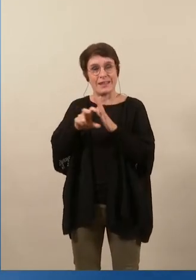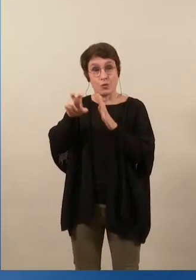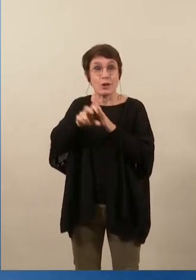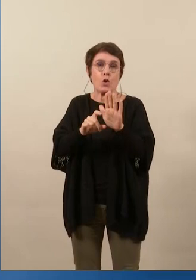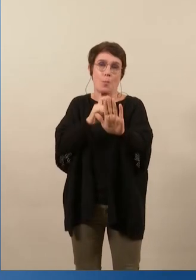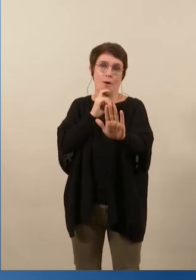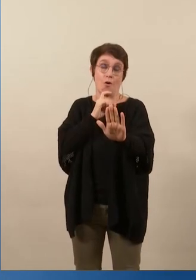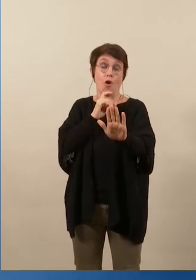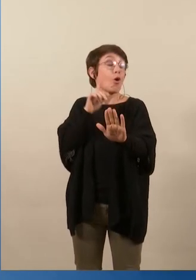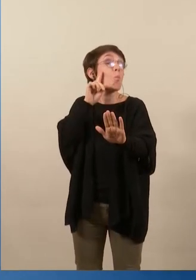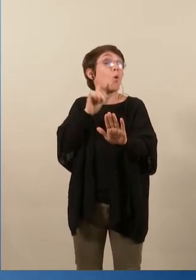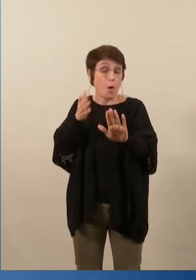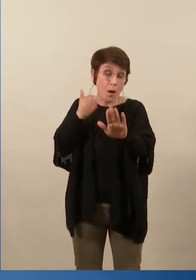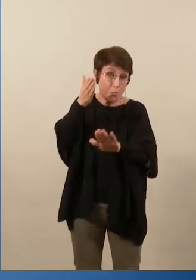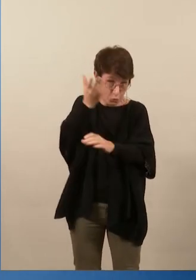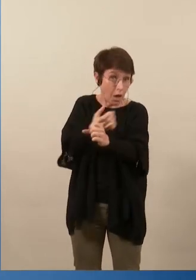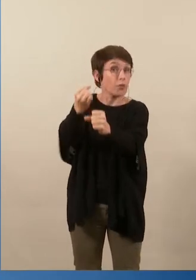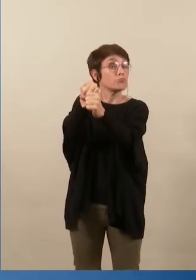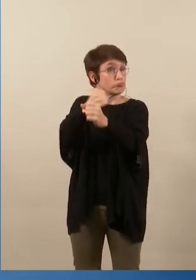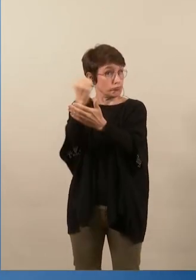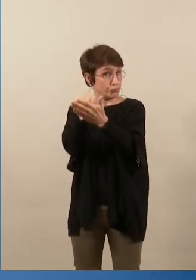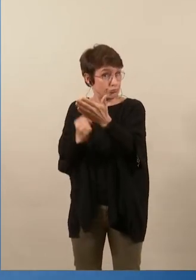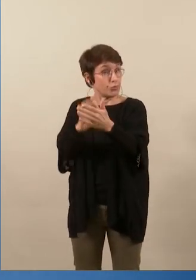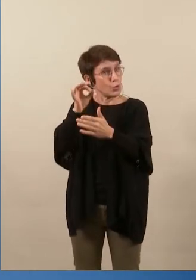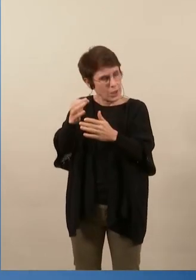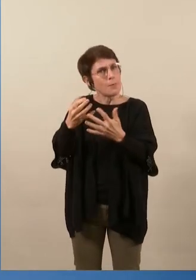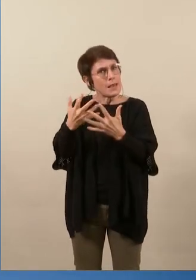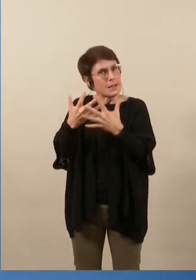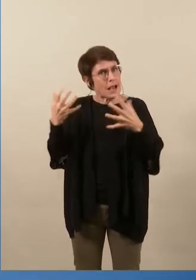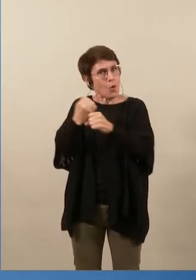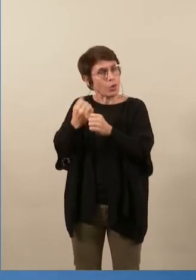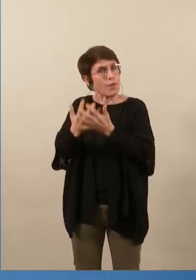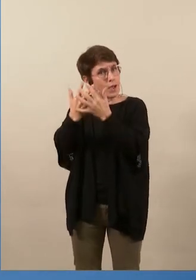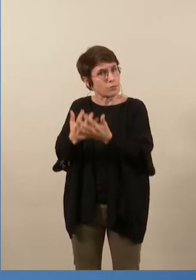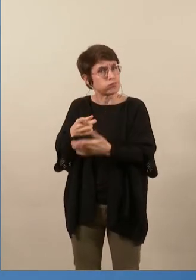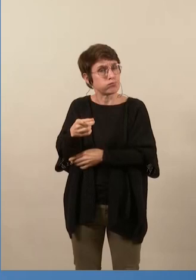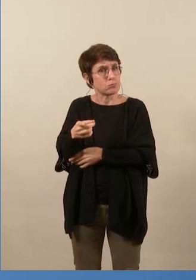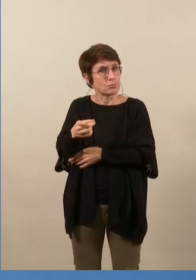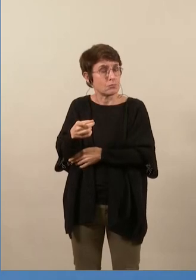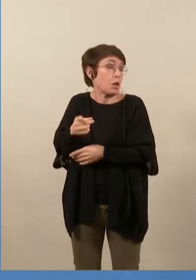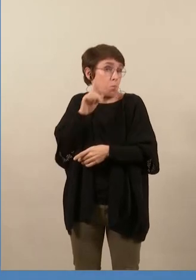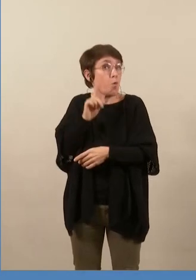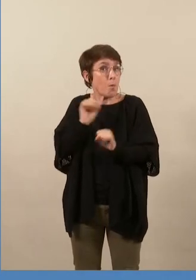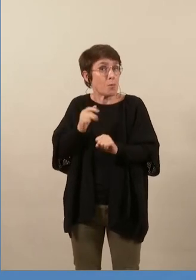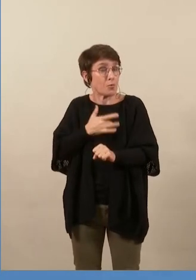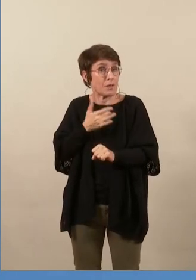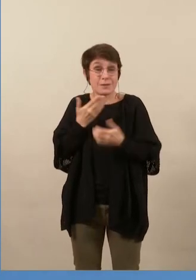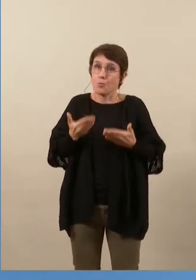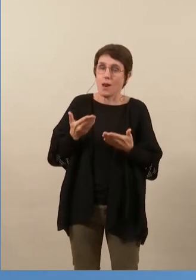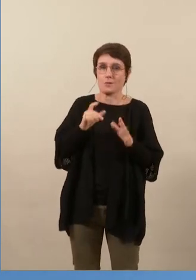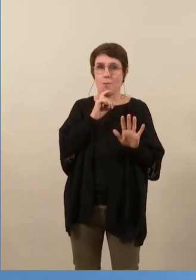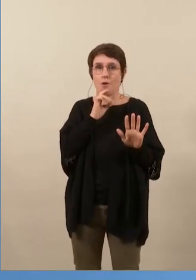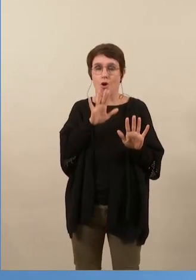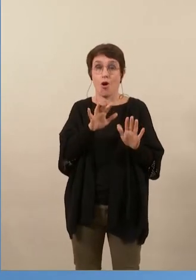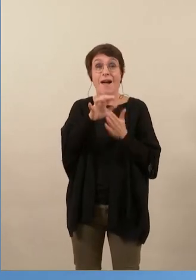effectivement à pourquoi pas essayer d'en faire un c'est c'est un exercice qui est lourd euh mais qui pourrait être cert instructif mais pour l'instant il n'y a pas de rapport